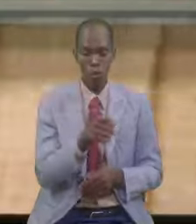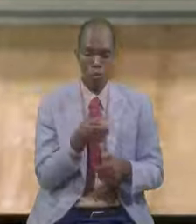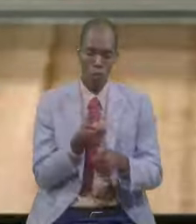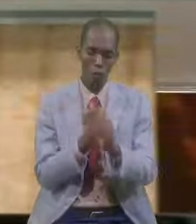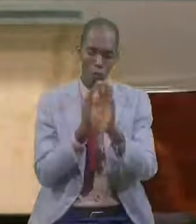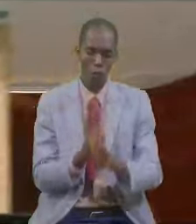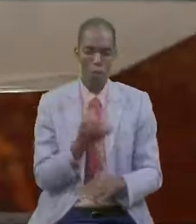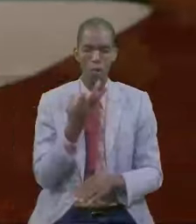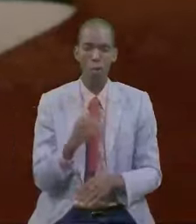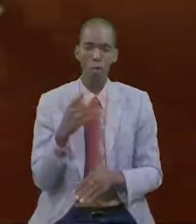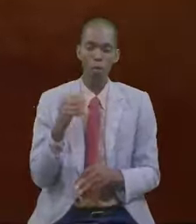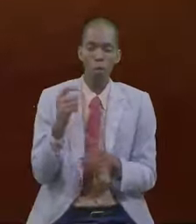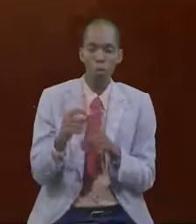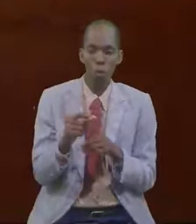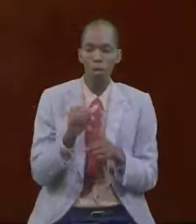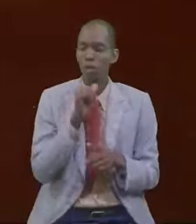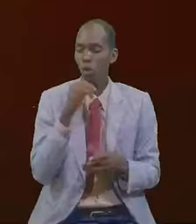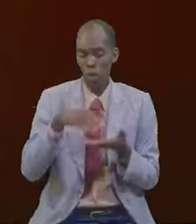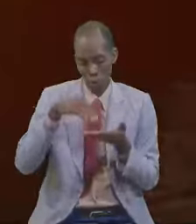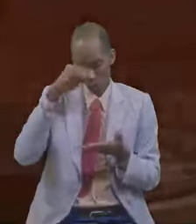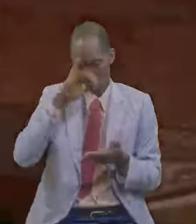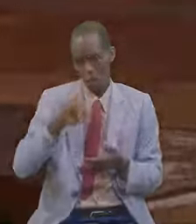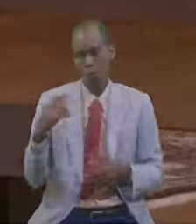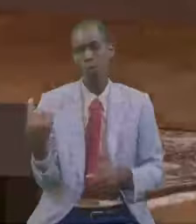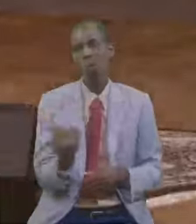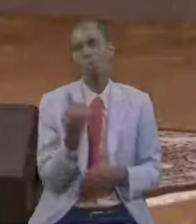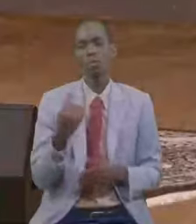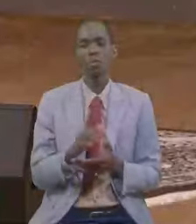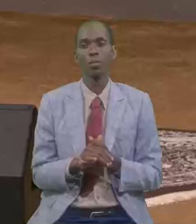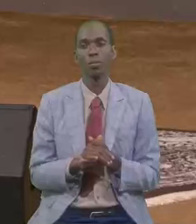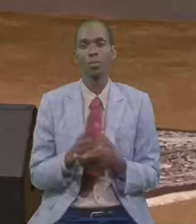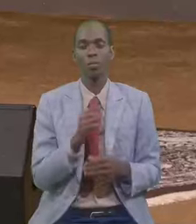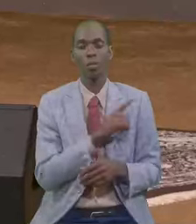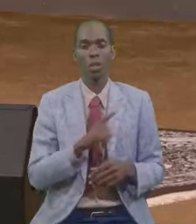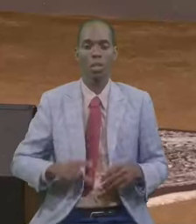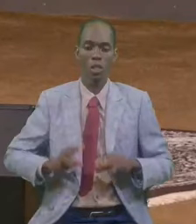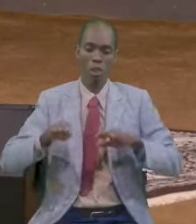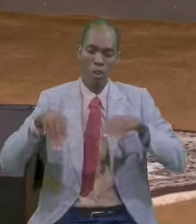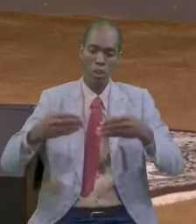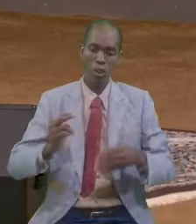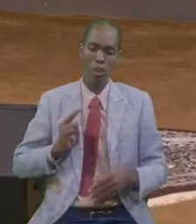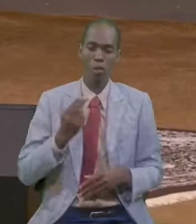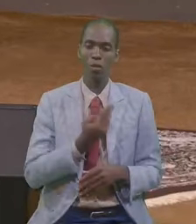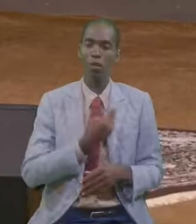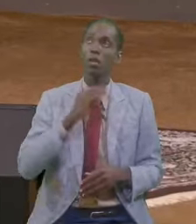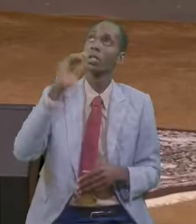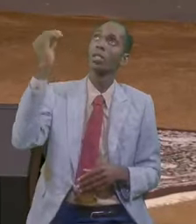Mettez en pratique la parole et ne vous bornez pas à l'écouter. Puisse le Seigneur nous accorder la